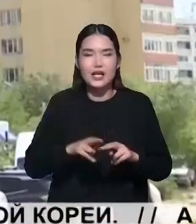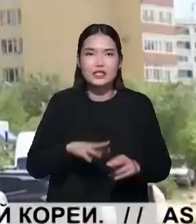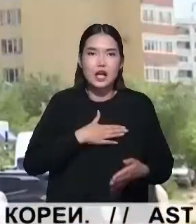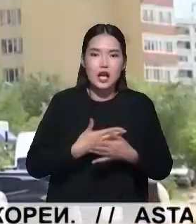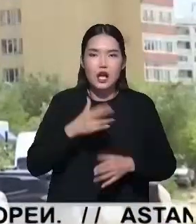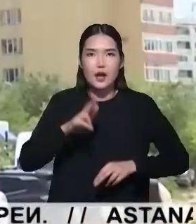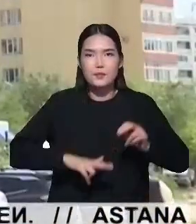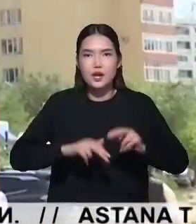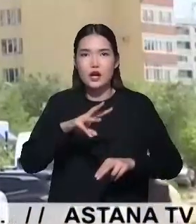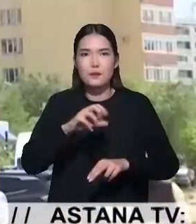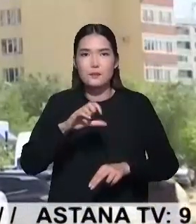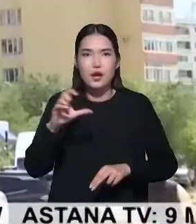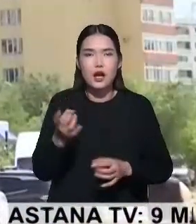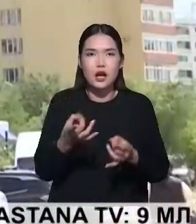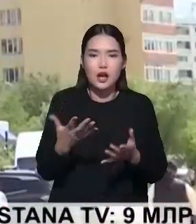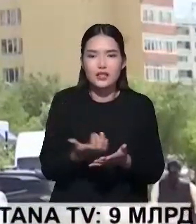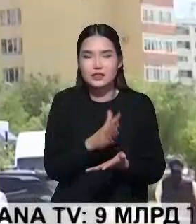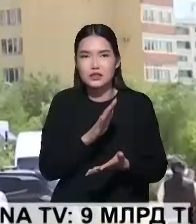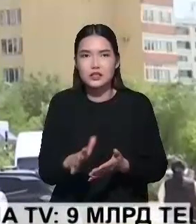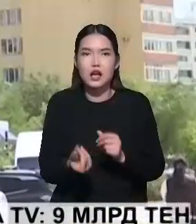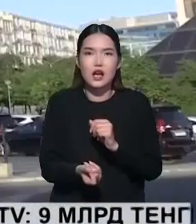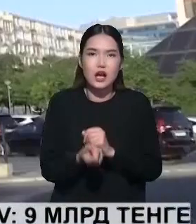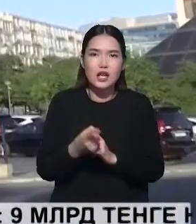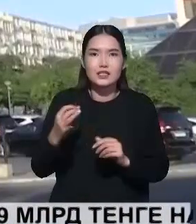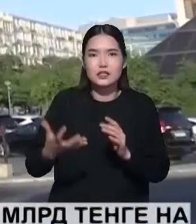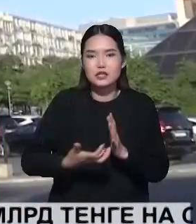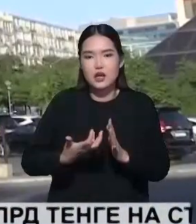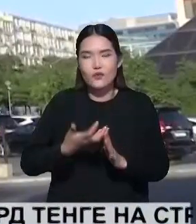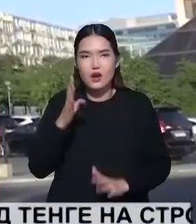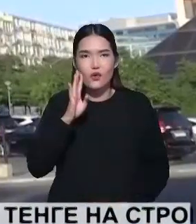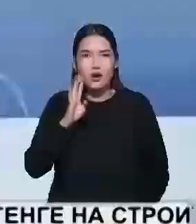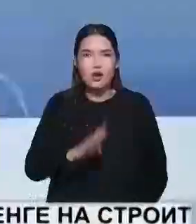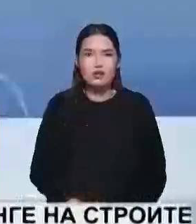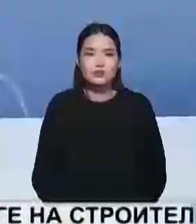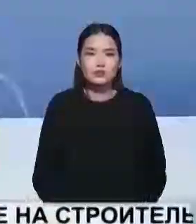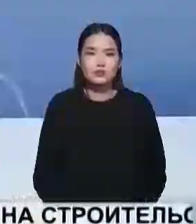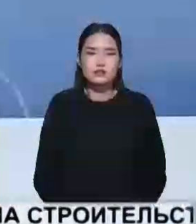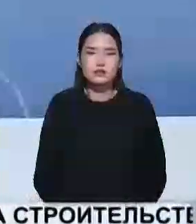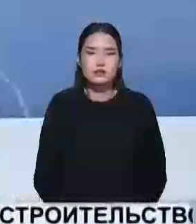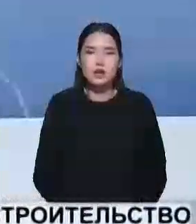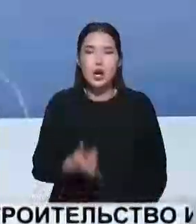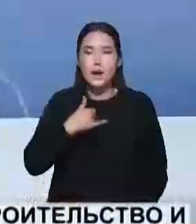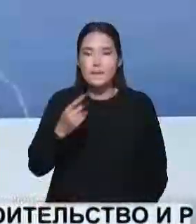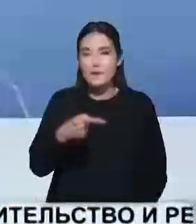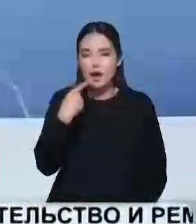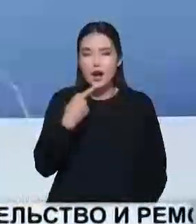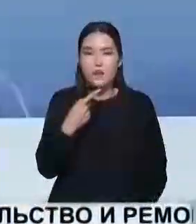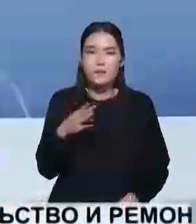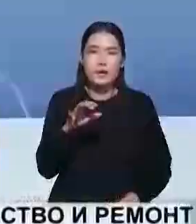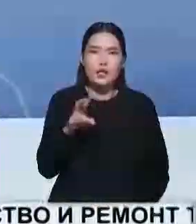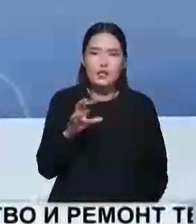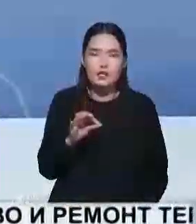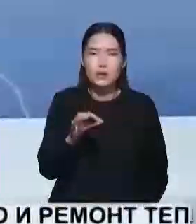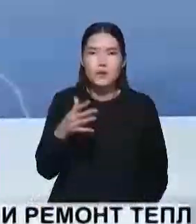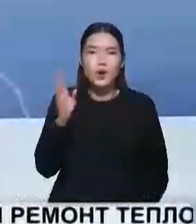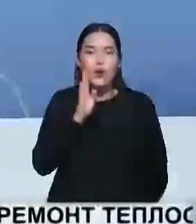активной застройки МАЭК попросту не справляется, отсюда и нехватка воды. Мы говорим, что да, ранее вам было